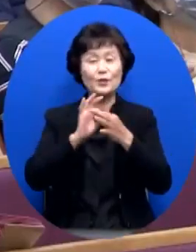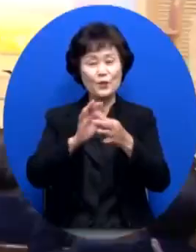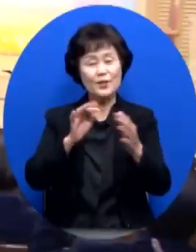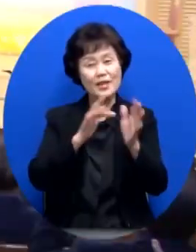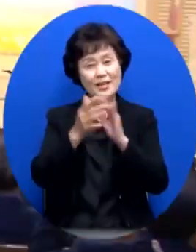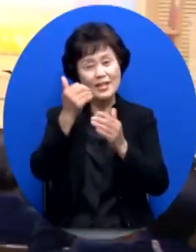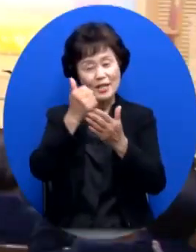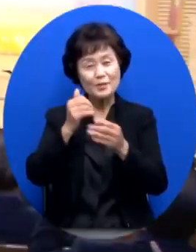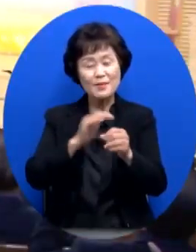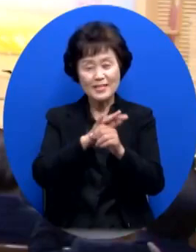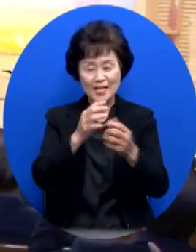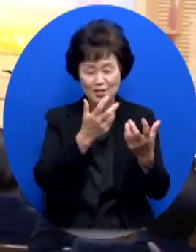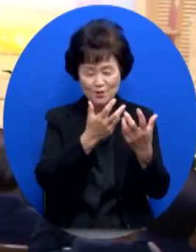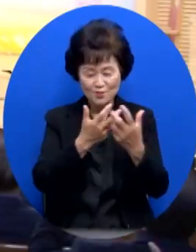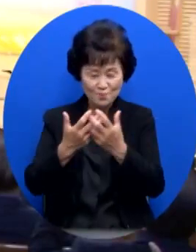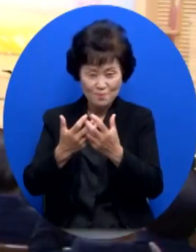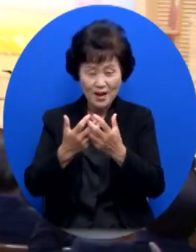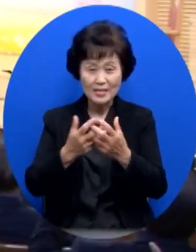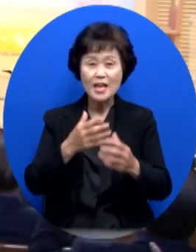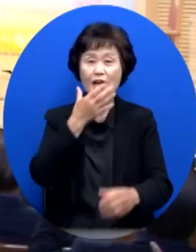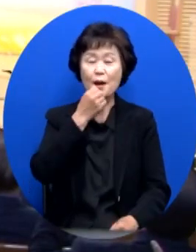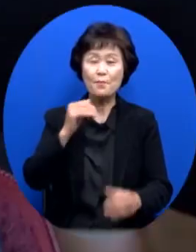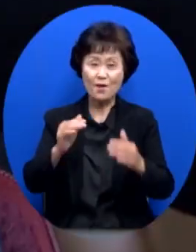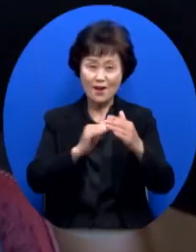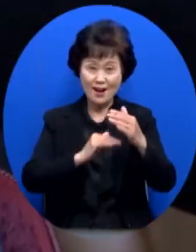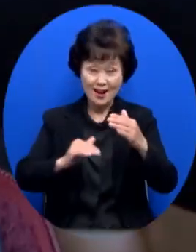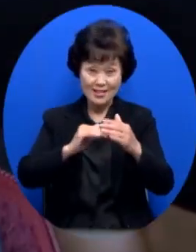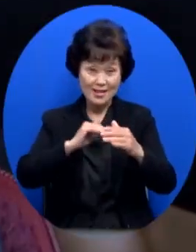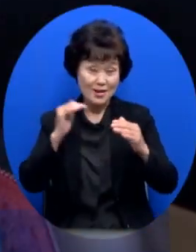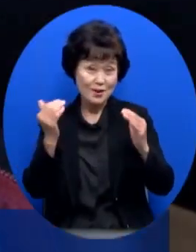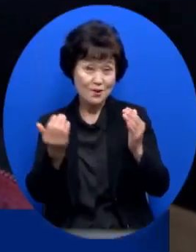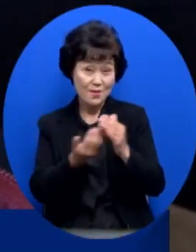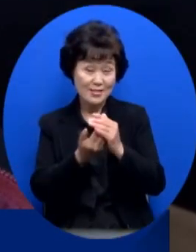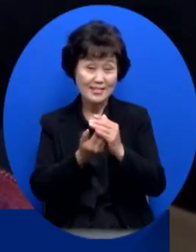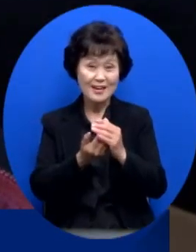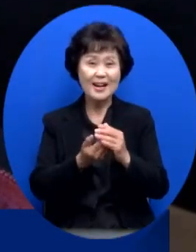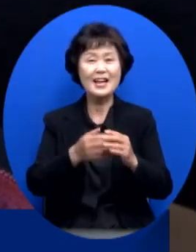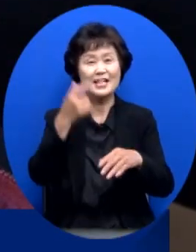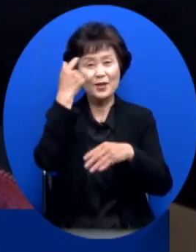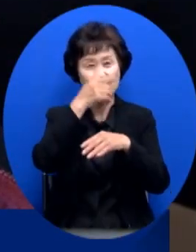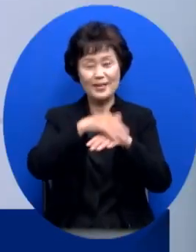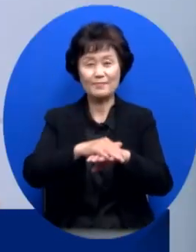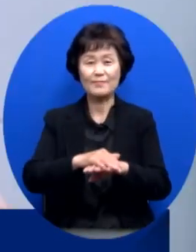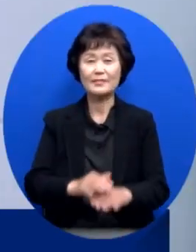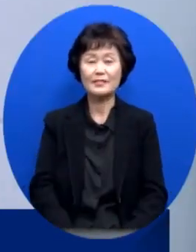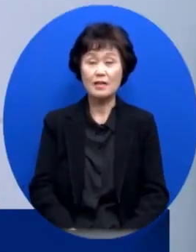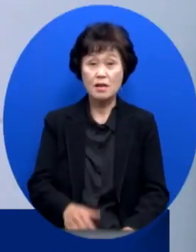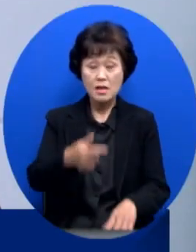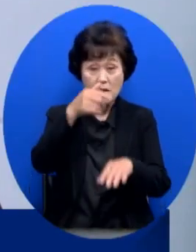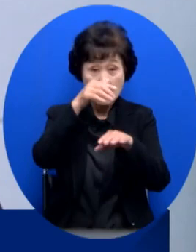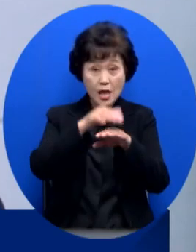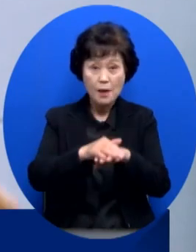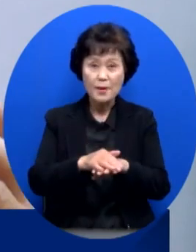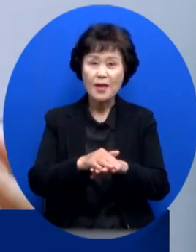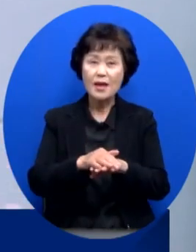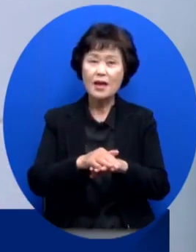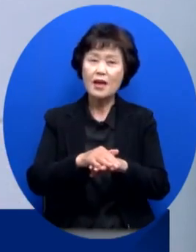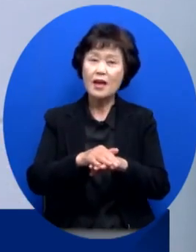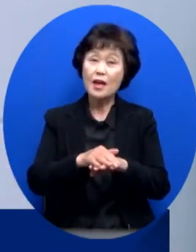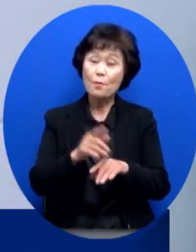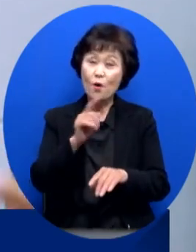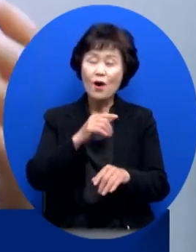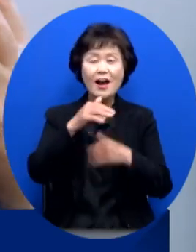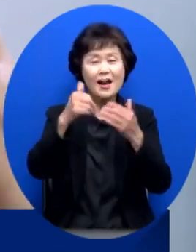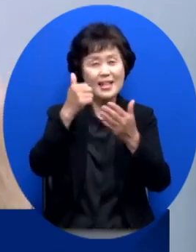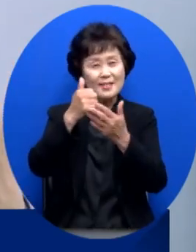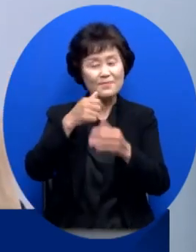넘치는 행복한 가정을 완성할 계획입니다. 행복한 가정이란 하나님을 예배할 줄 아는 가정, 그리고